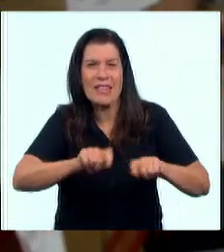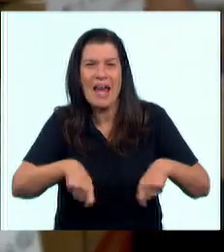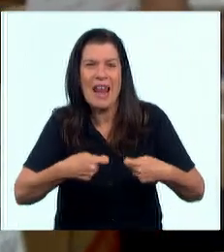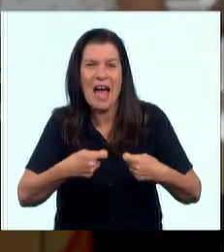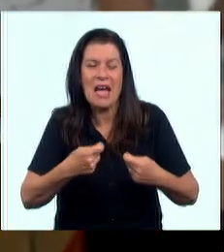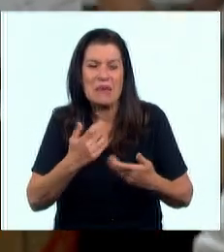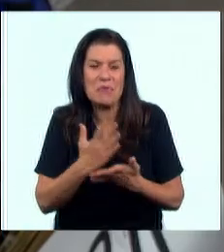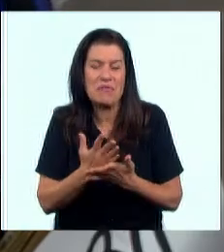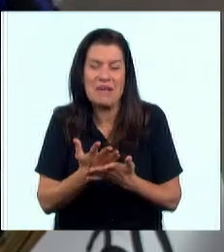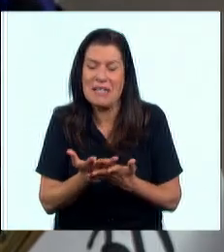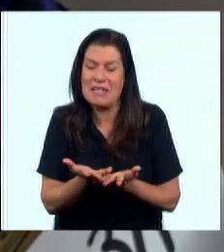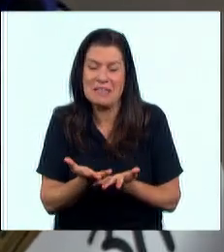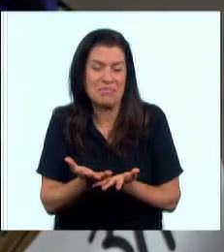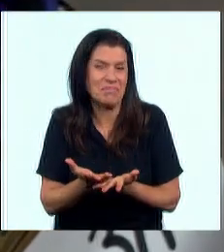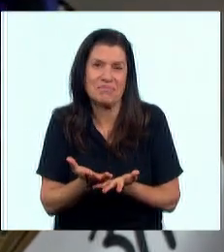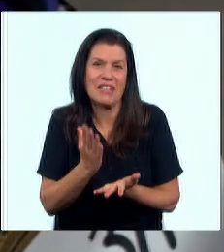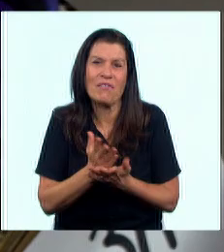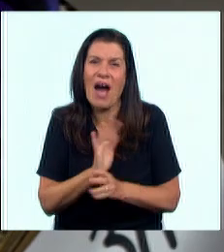לא ילבשו אותם.